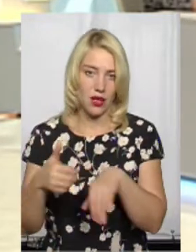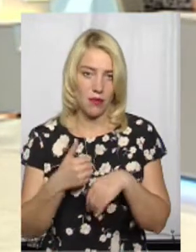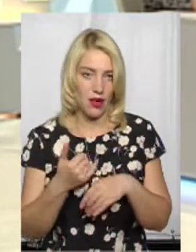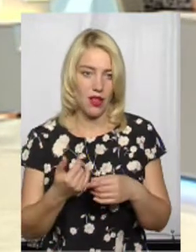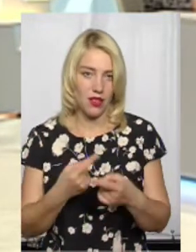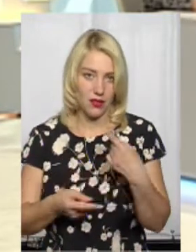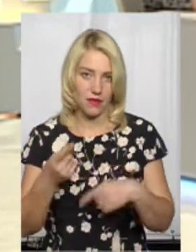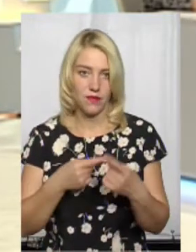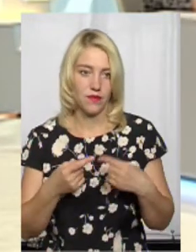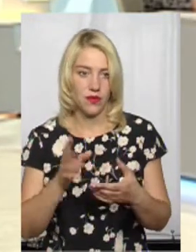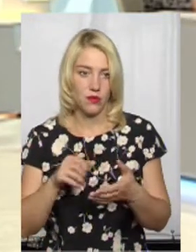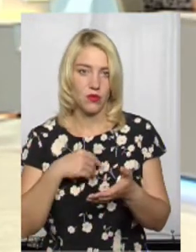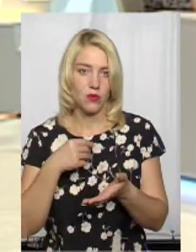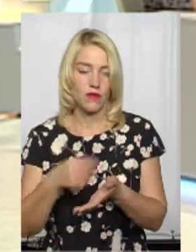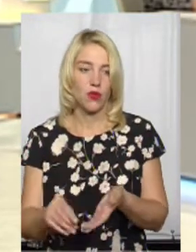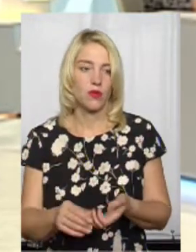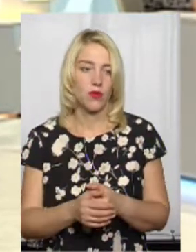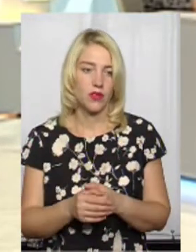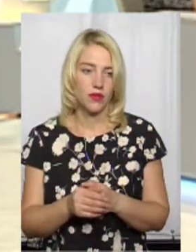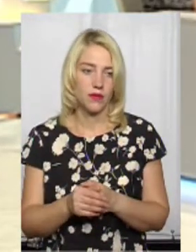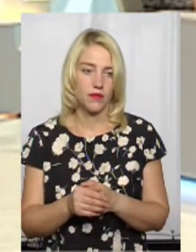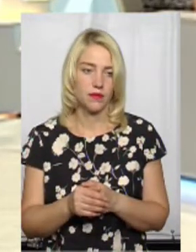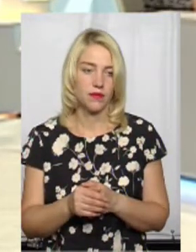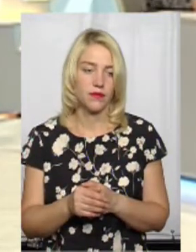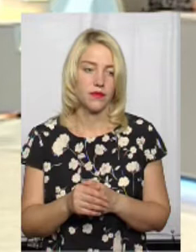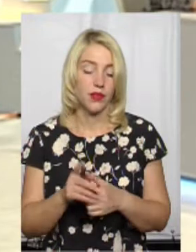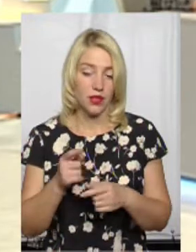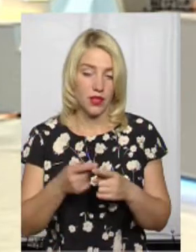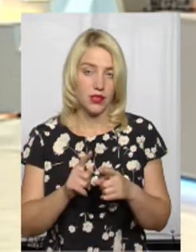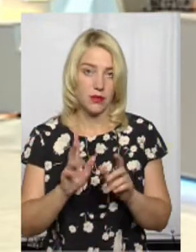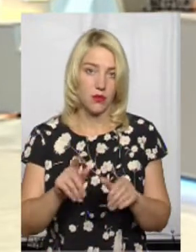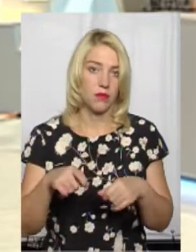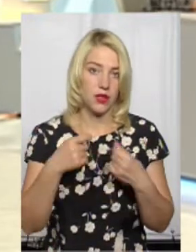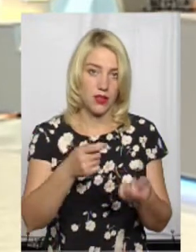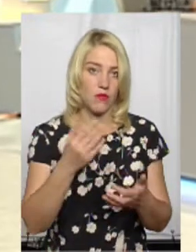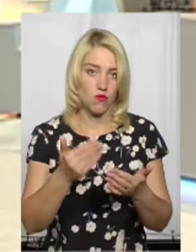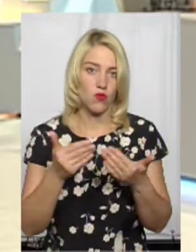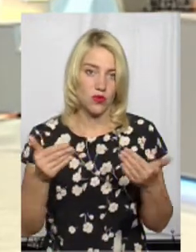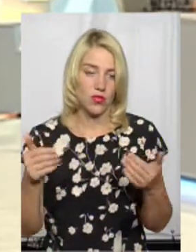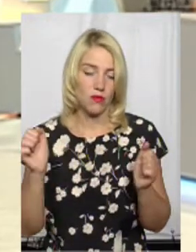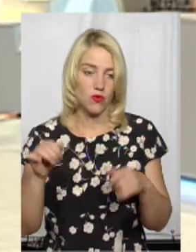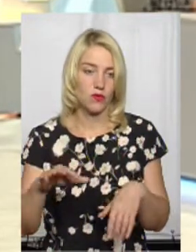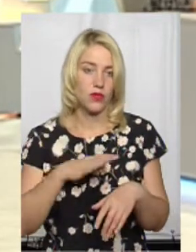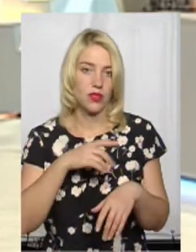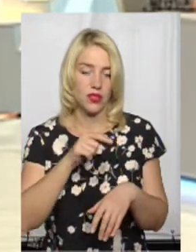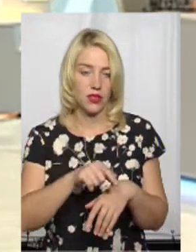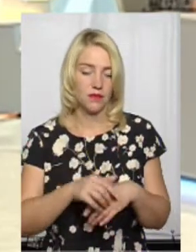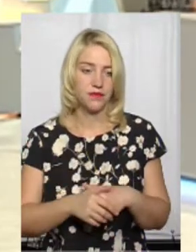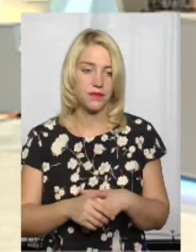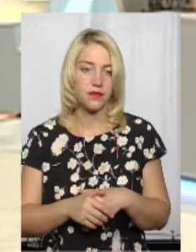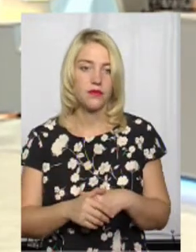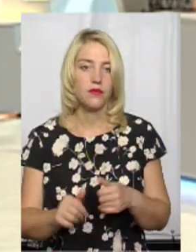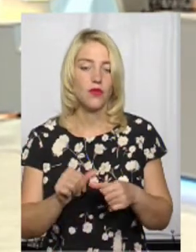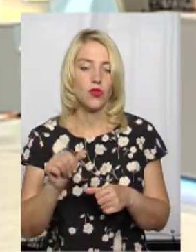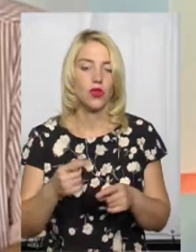для, ну, викупили вже. Виючать, дослідять, да, і передадуть в музей. І в музей буде, і можливо там внизу в експозиції. Так.